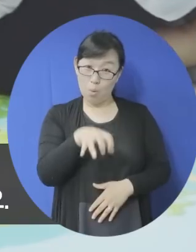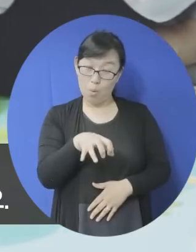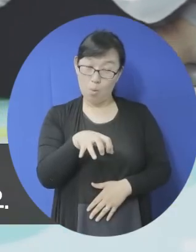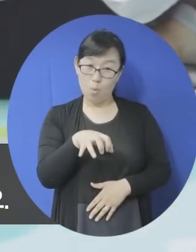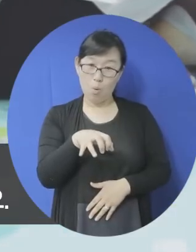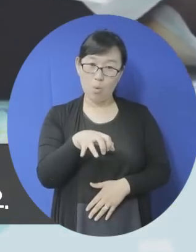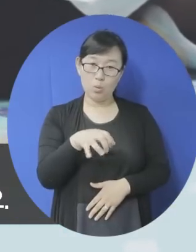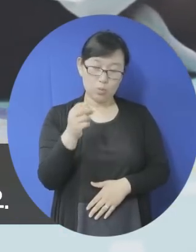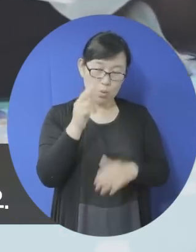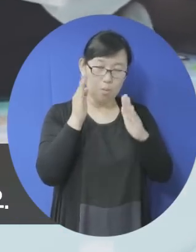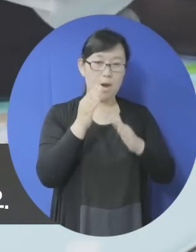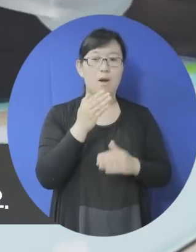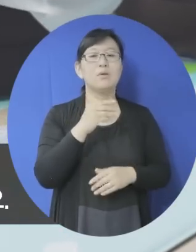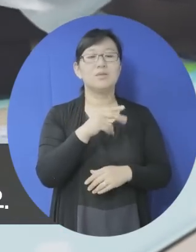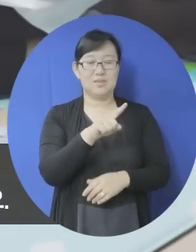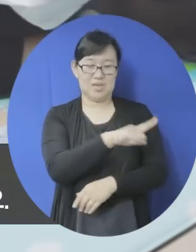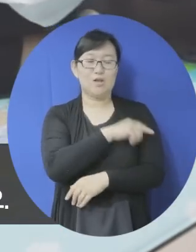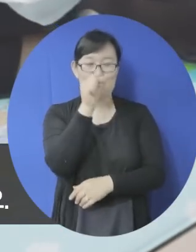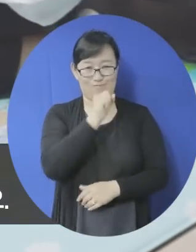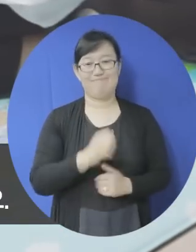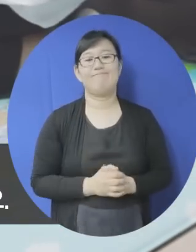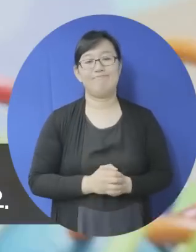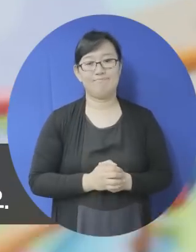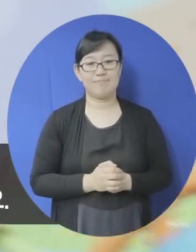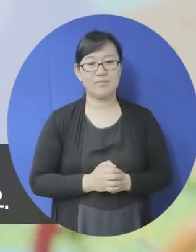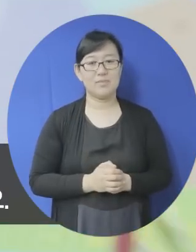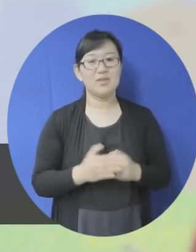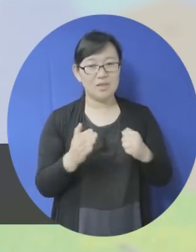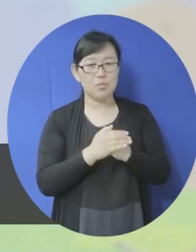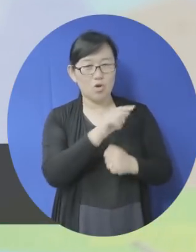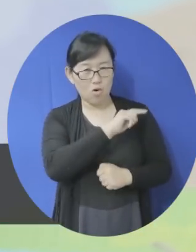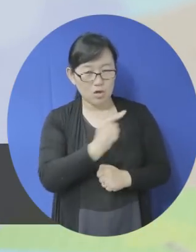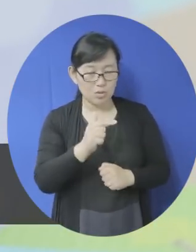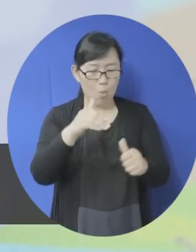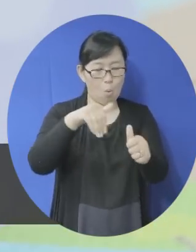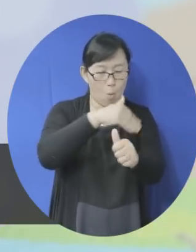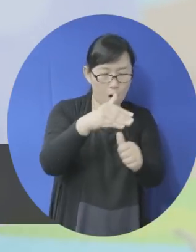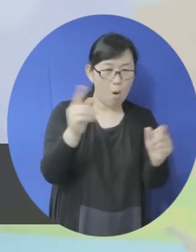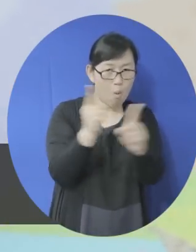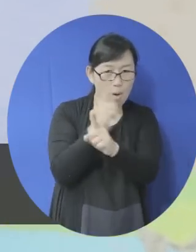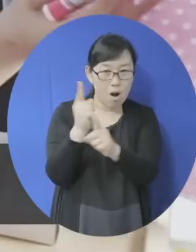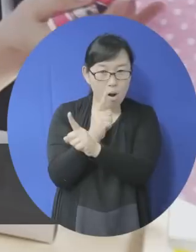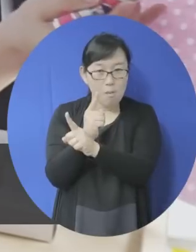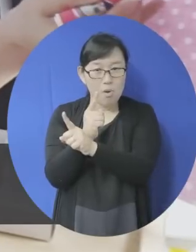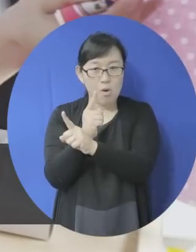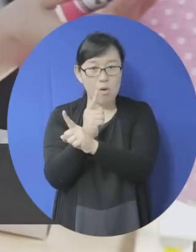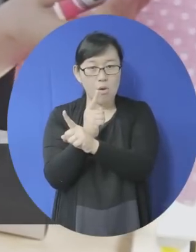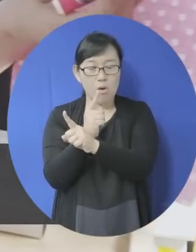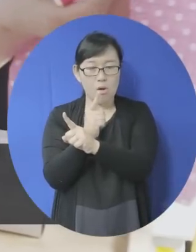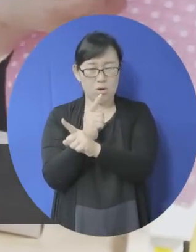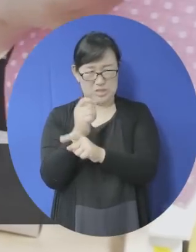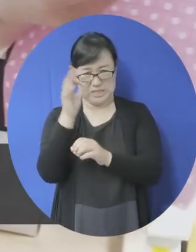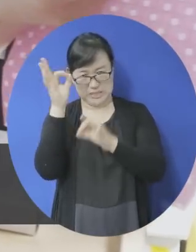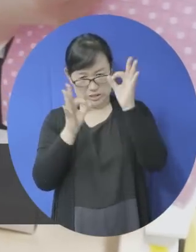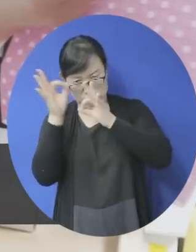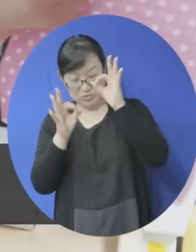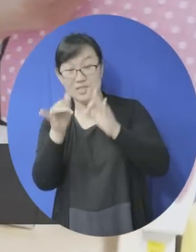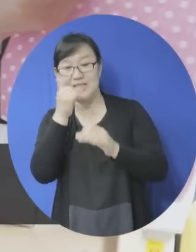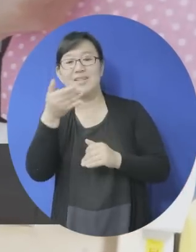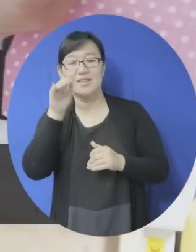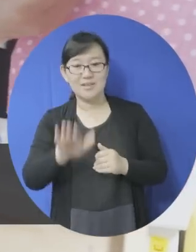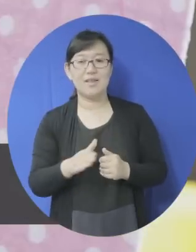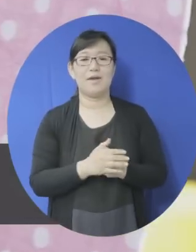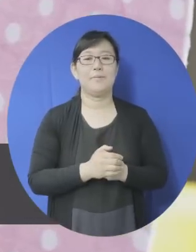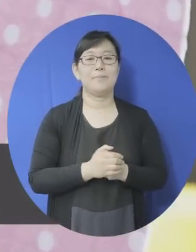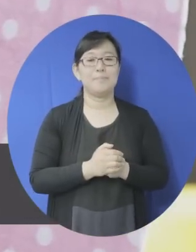공간에서 이렇게 학습을 할 수 있다는 게 제일 좋은 것 같아요. 그래서 이렇게 뭐 여러 가지로 환경이 바뀌면은 막 잘